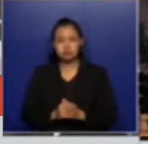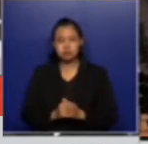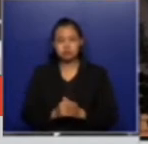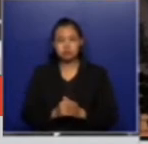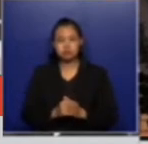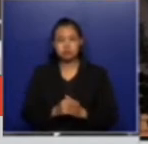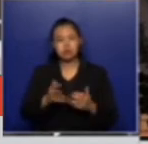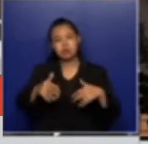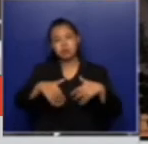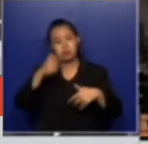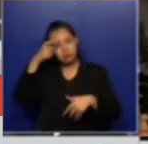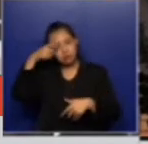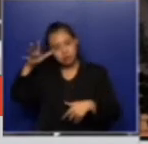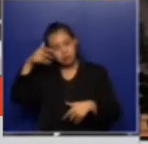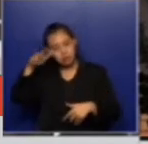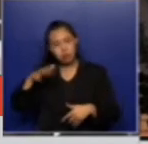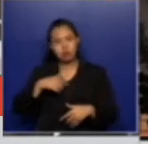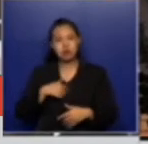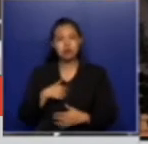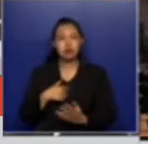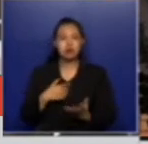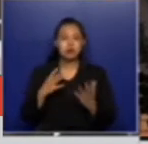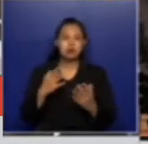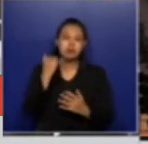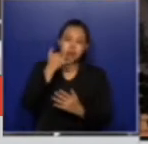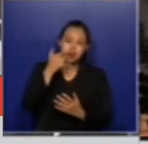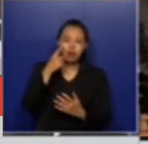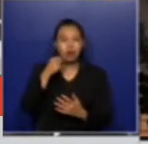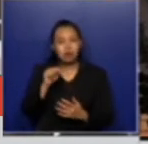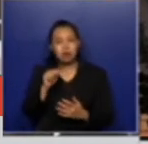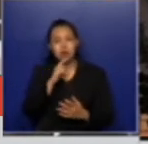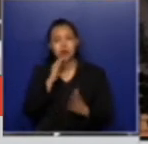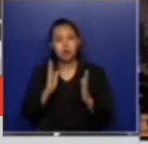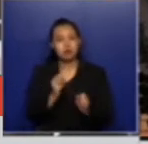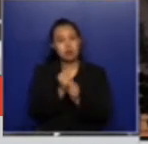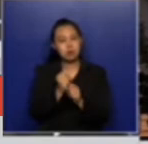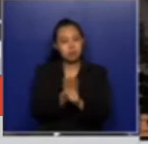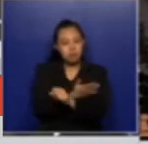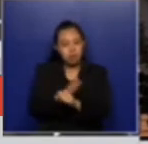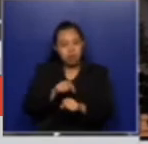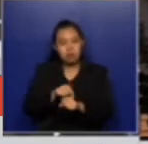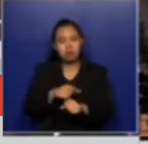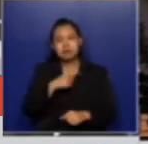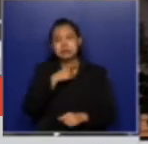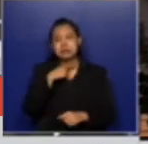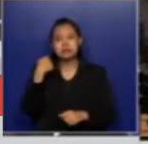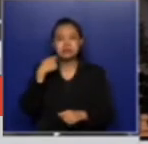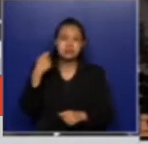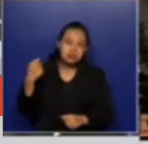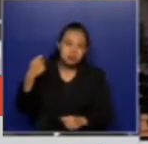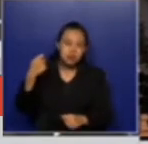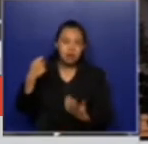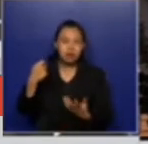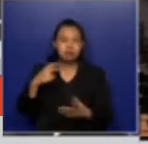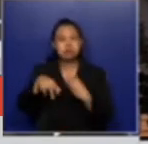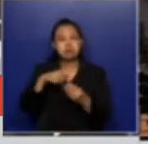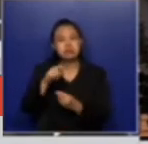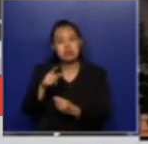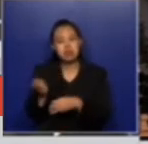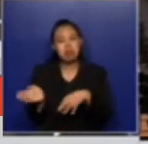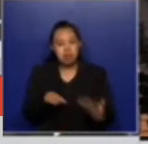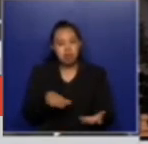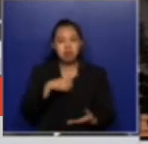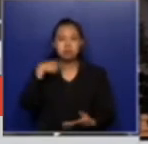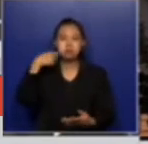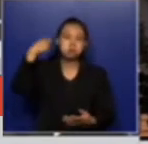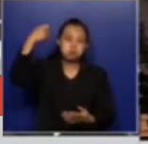ชนบทตาสีตาสายายมียายมาหรือนักธุรกิจก็ดีเกิดการฆ่าตัวตายกับเรื่องเศรษฐกิจเกิดฆ่าตัว